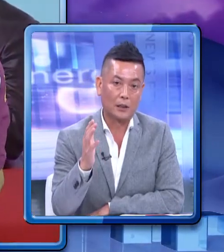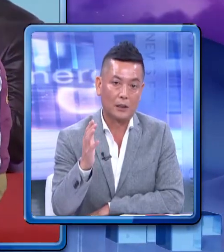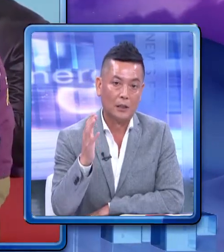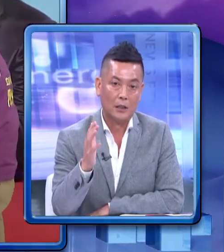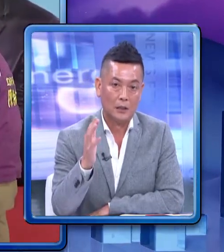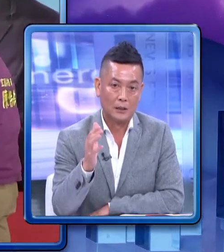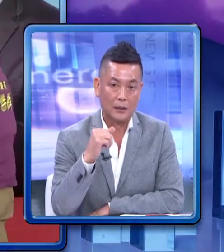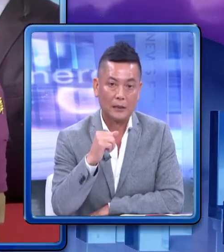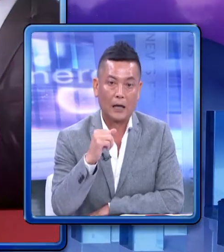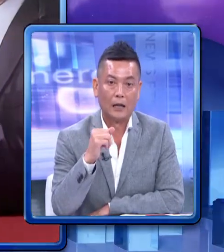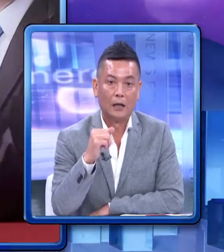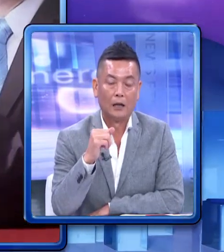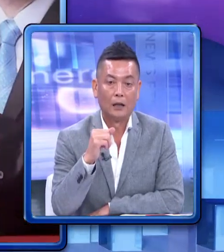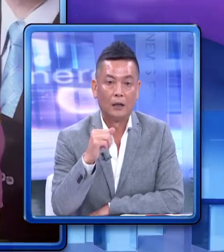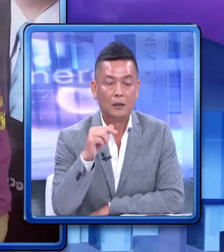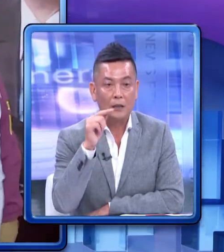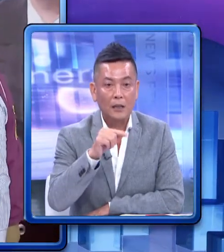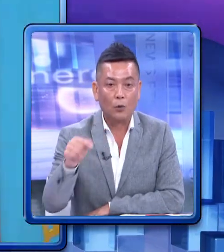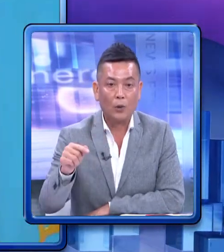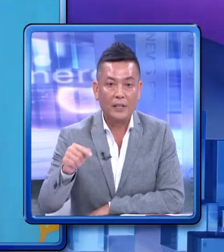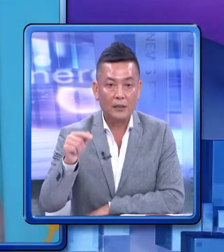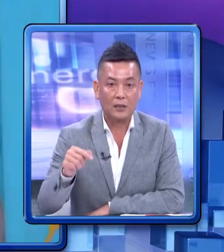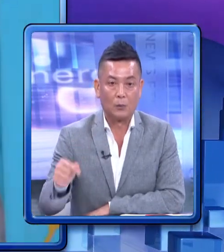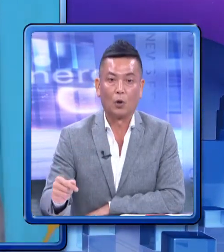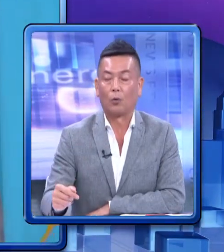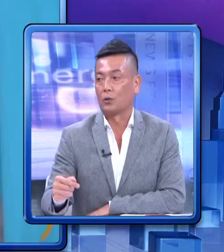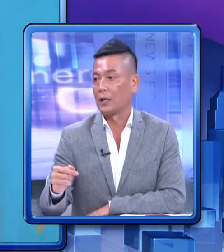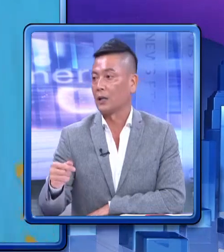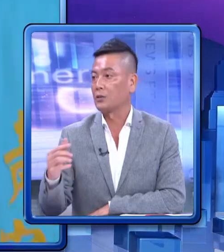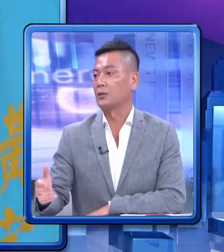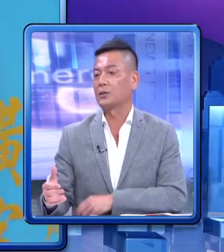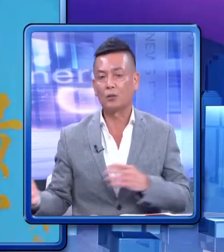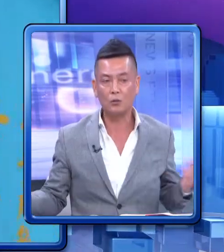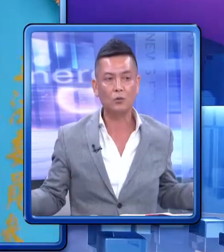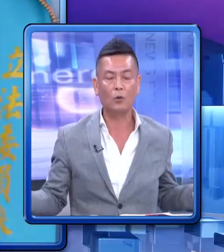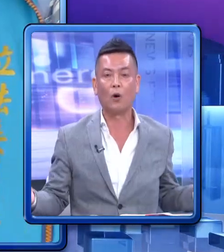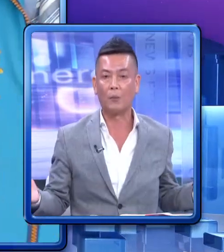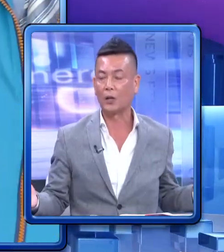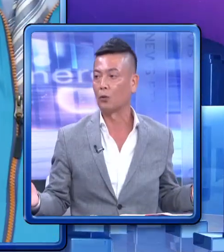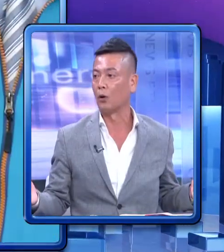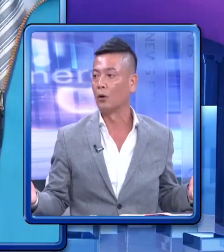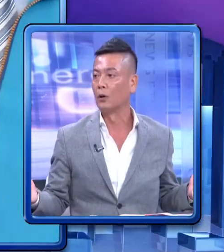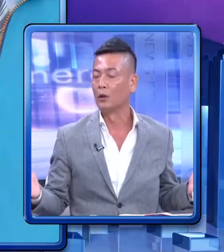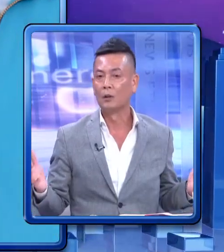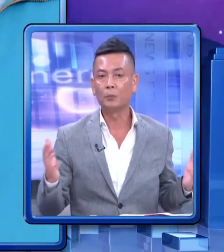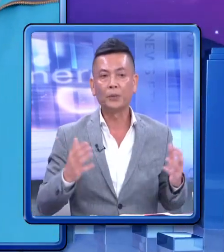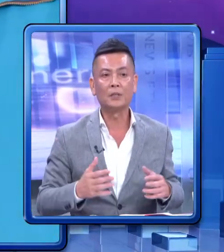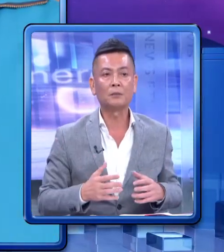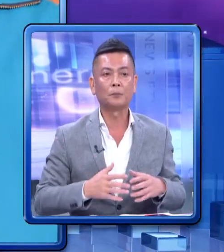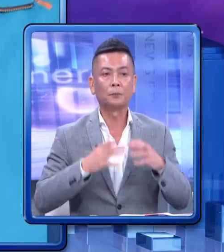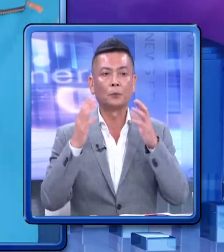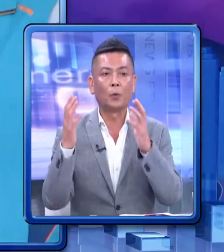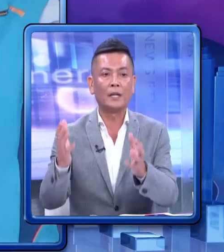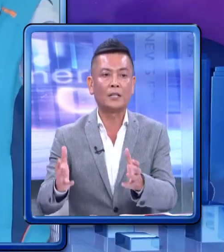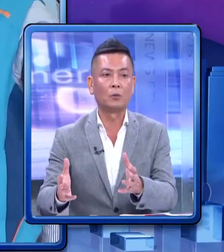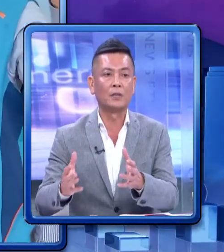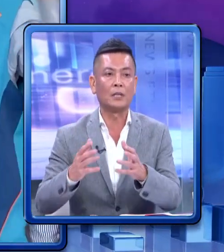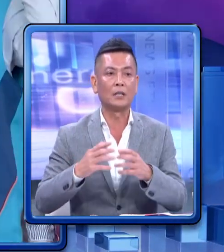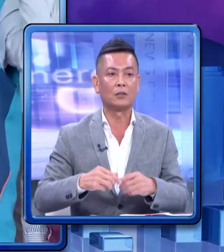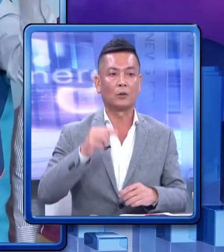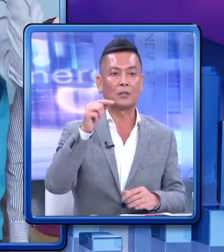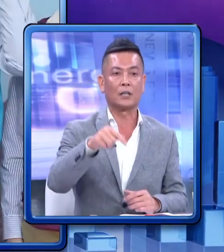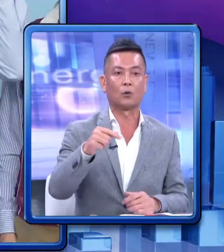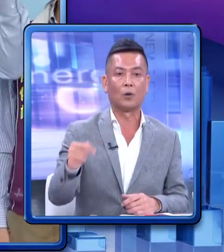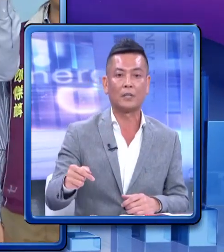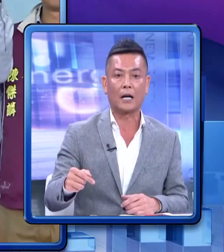的这个执政党，这个国家是什么国家？事实上就是中华民国。那不能外交问